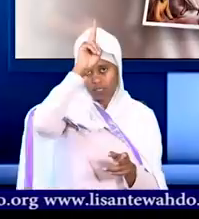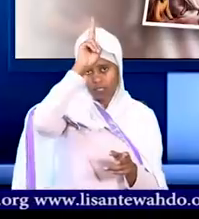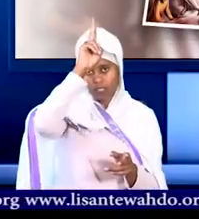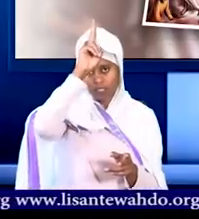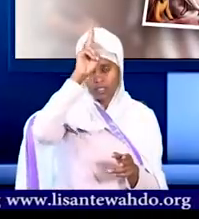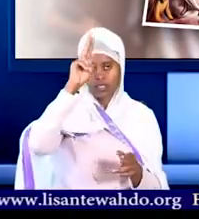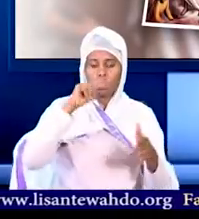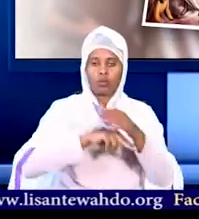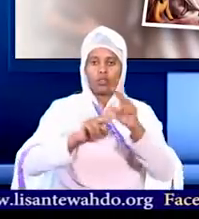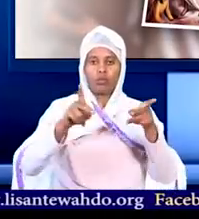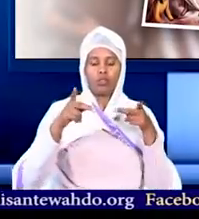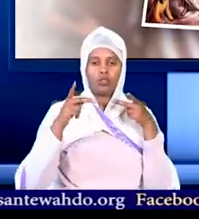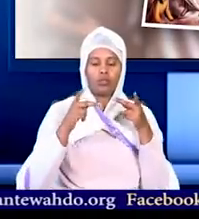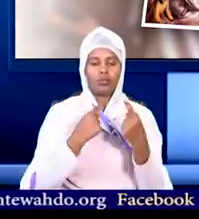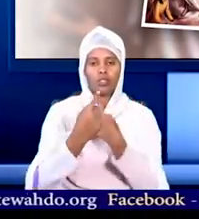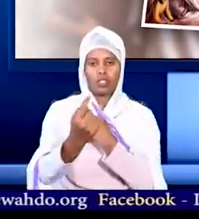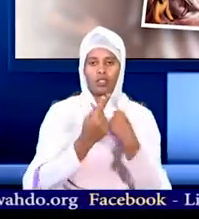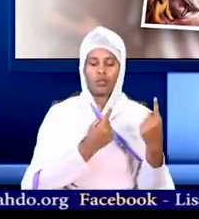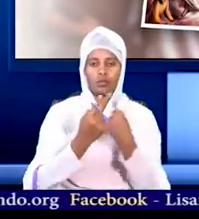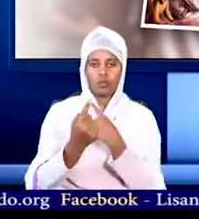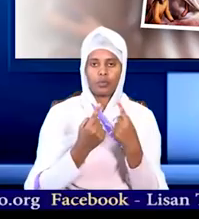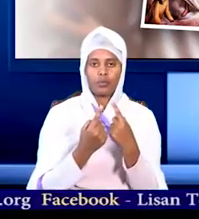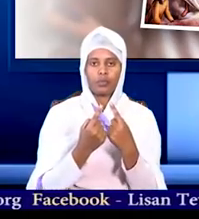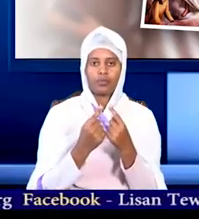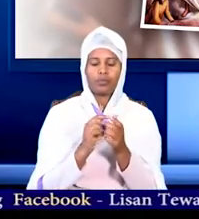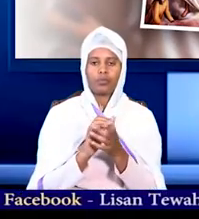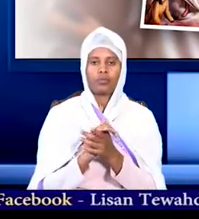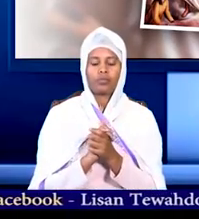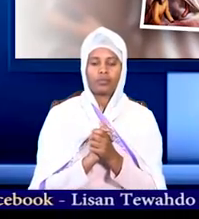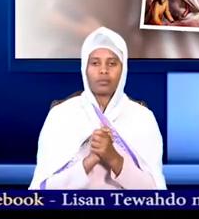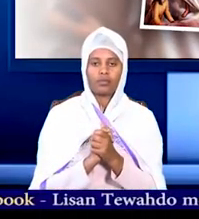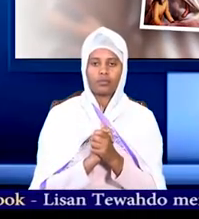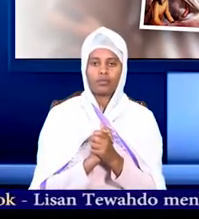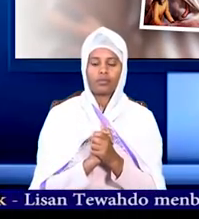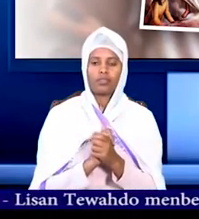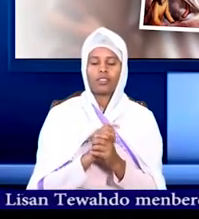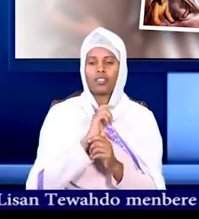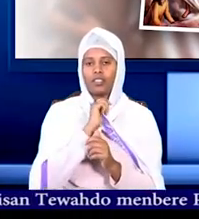نقتلو لك إثناء ديابولس ناو أوتماليشم أبزخو قروم رومن